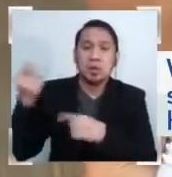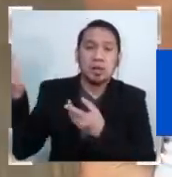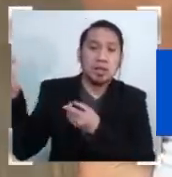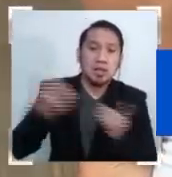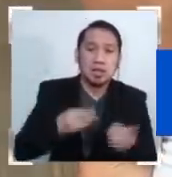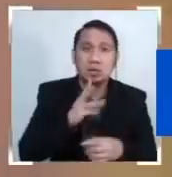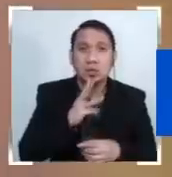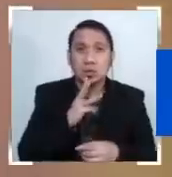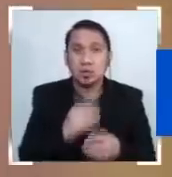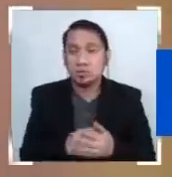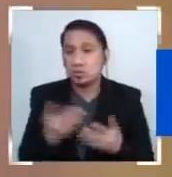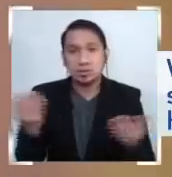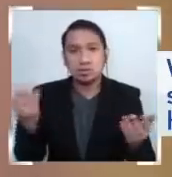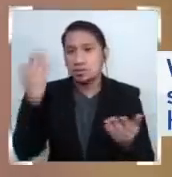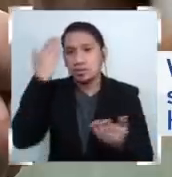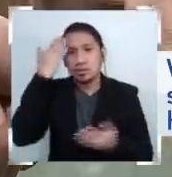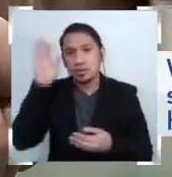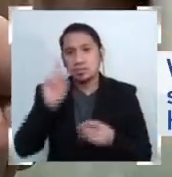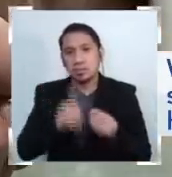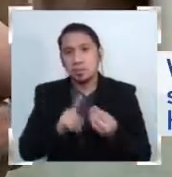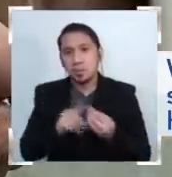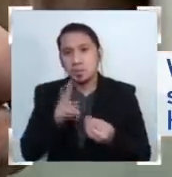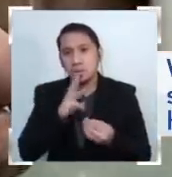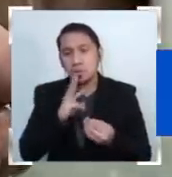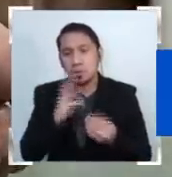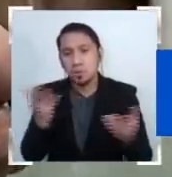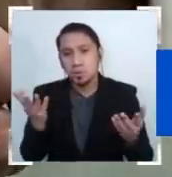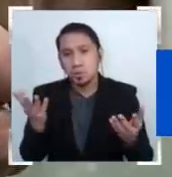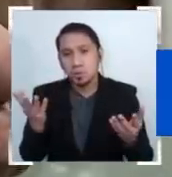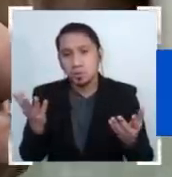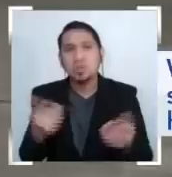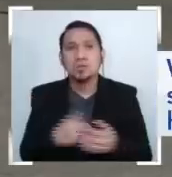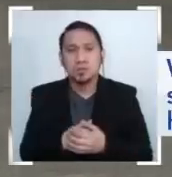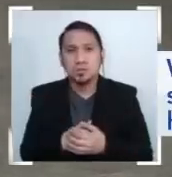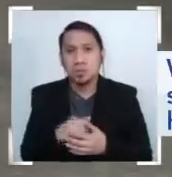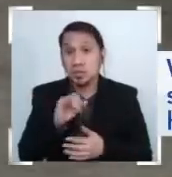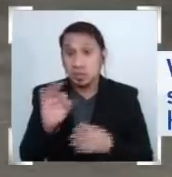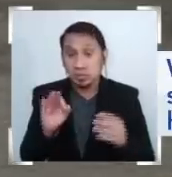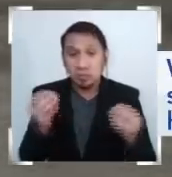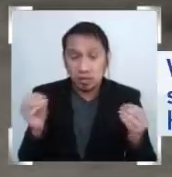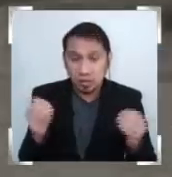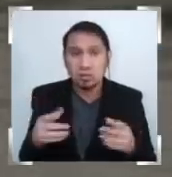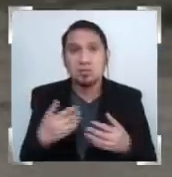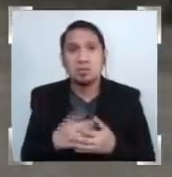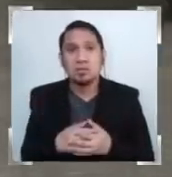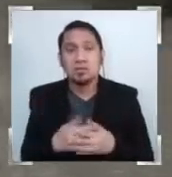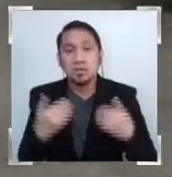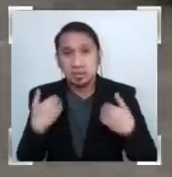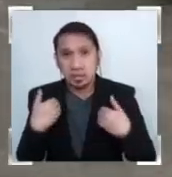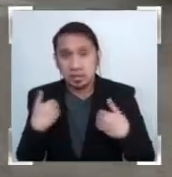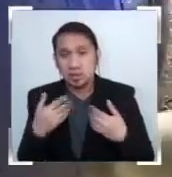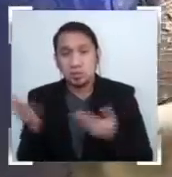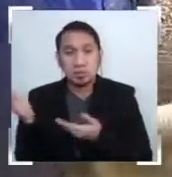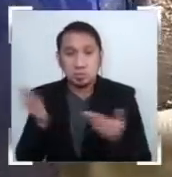kaming kalam-alam. Mag-ipon ho kami. Kung wala na ito, baka sa poso. Magdi-deploy naman po tayo ng mobile water